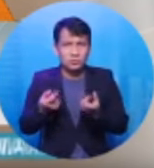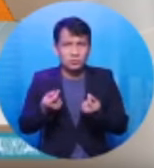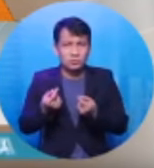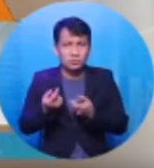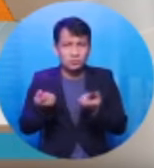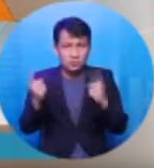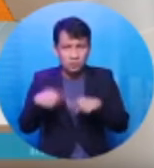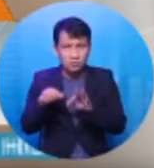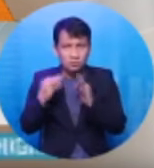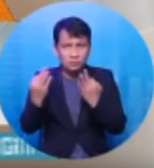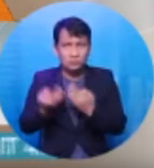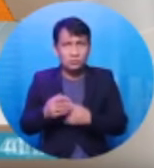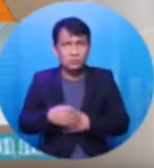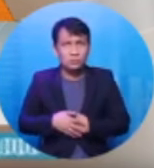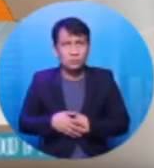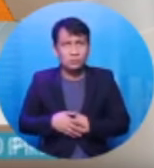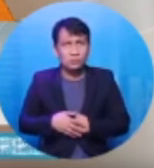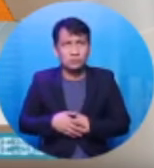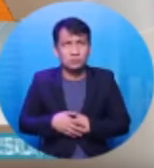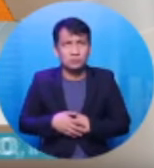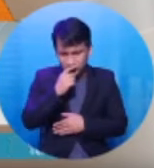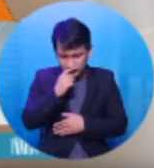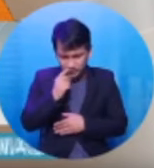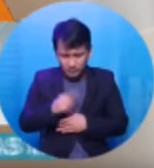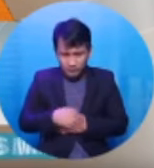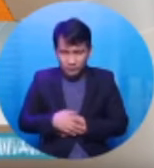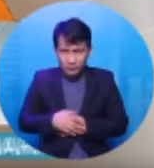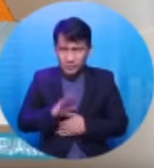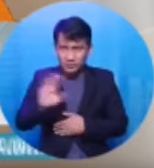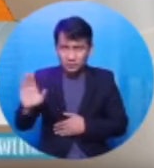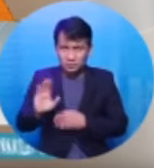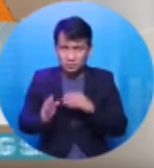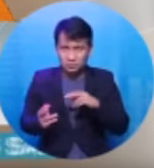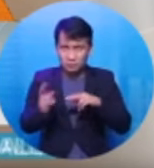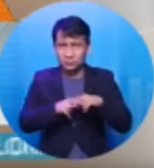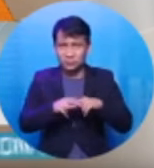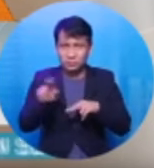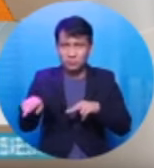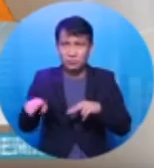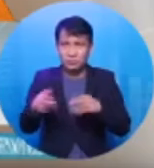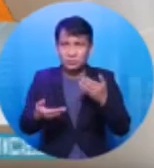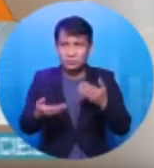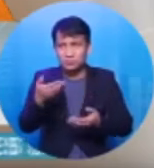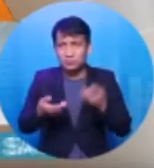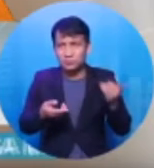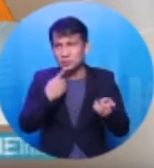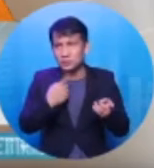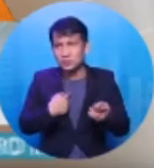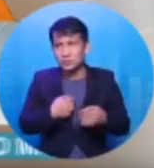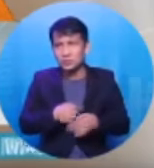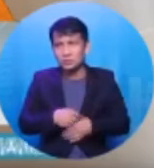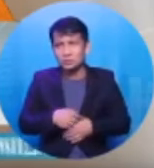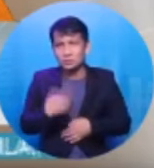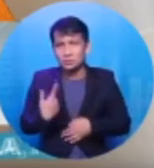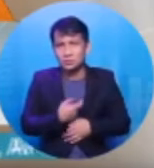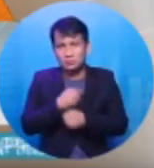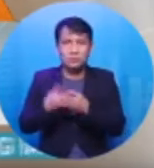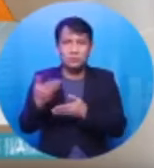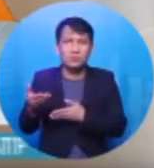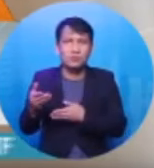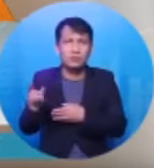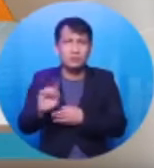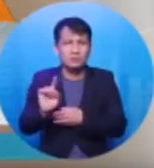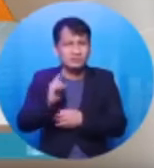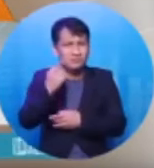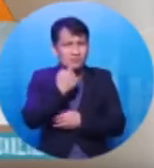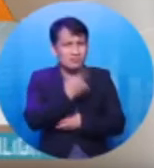sa atin, sabi niya po. Okay, ma'am. Ma'am, pasensya na mama. Hindi sa dinadagdagan ko, ginagatungan ko po yung inyo pong sama ng loob ngayon.